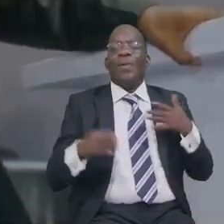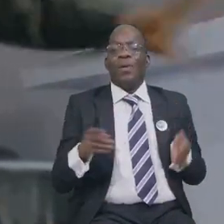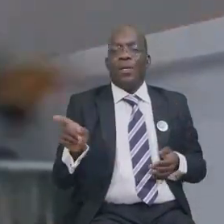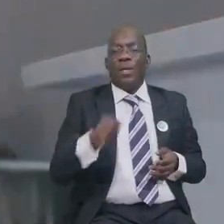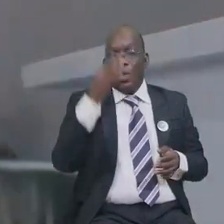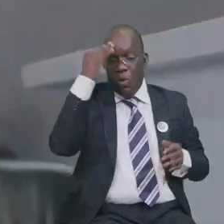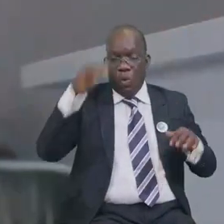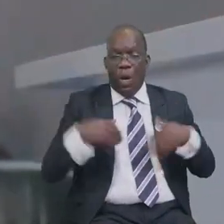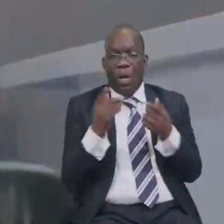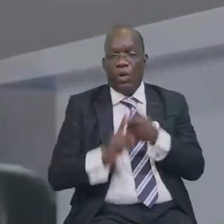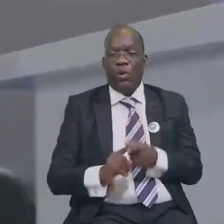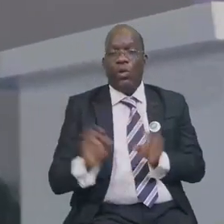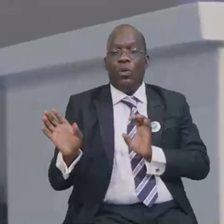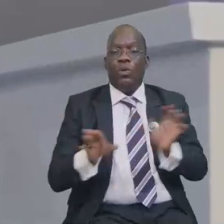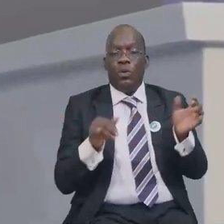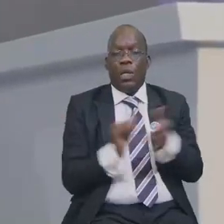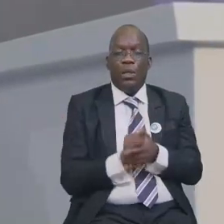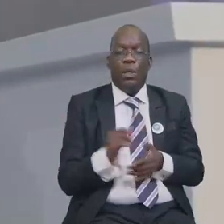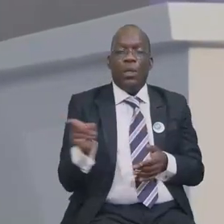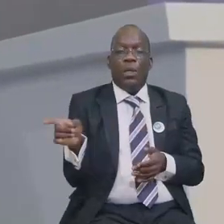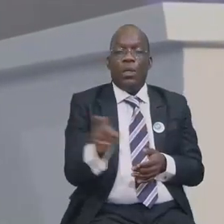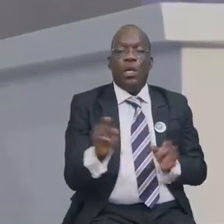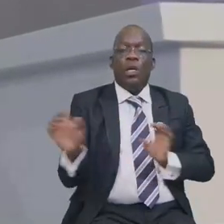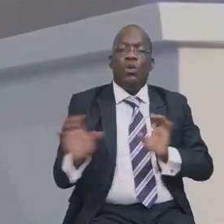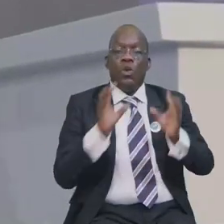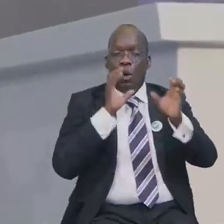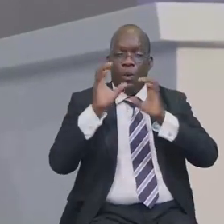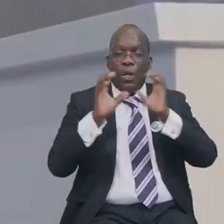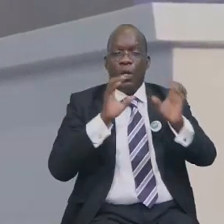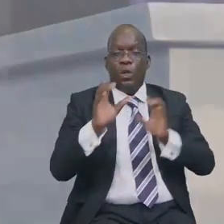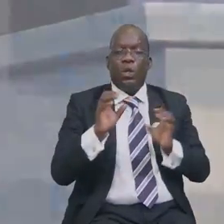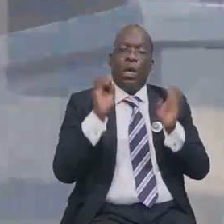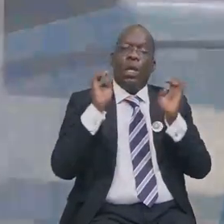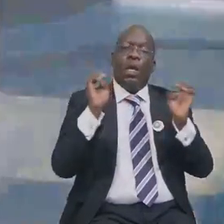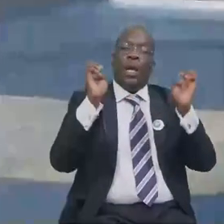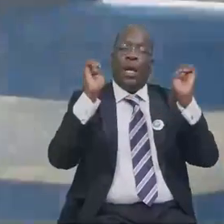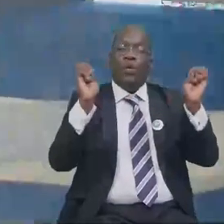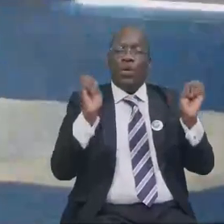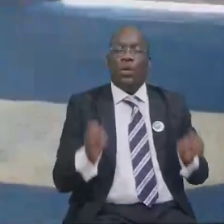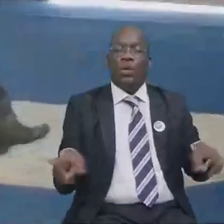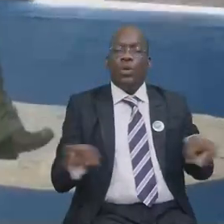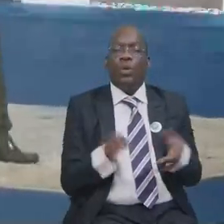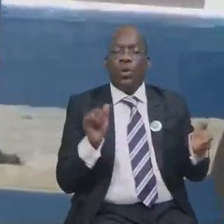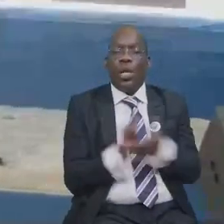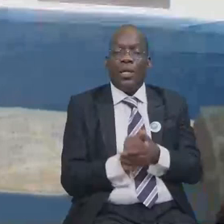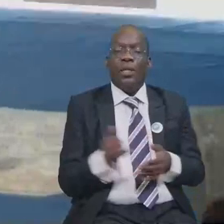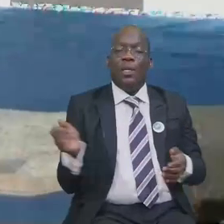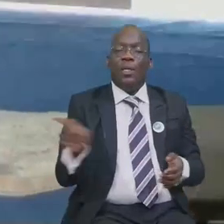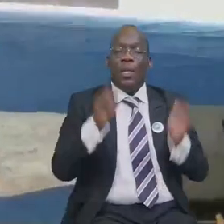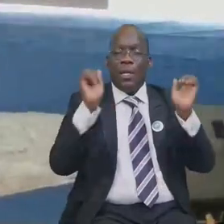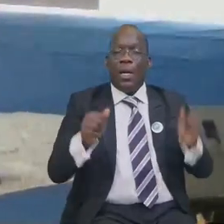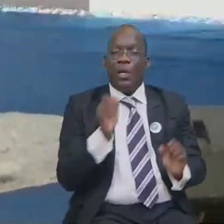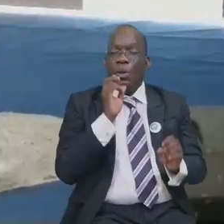faire. Ils sont allés apprendre la communication, l'éducation de communication, afin de pouvoir envoyer